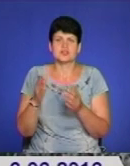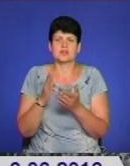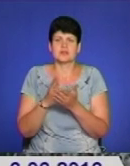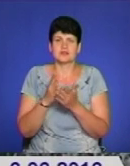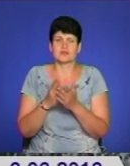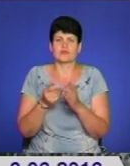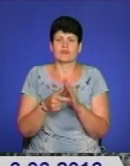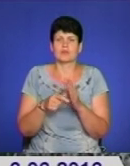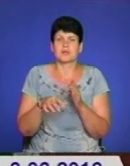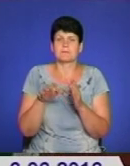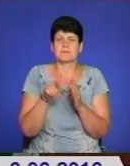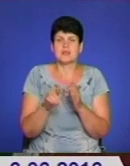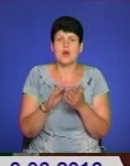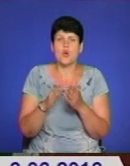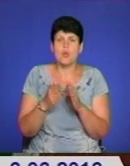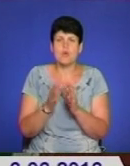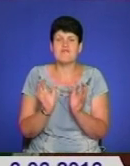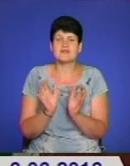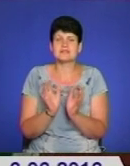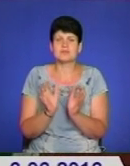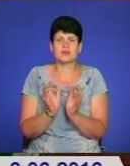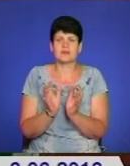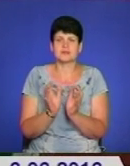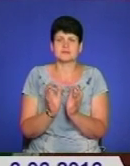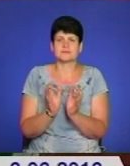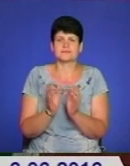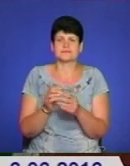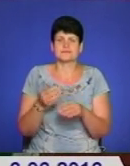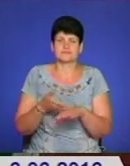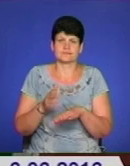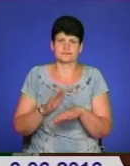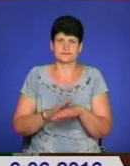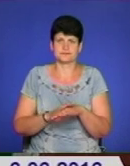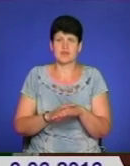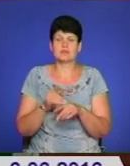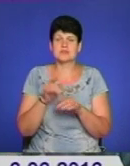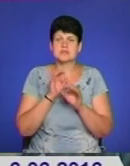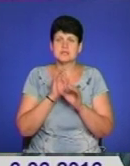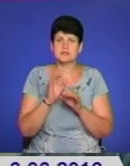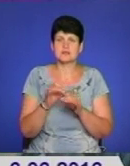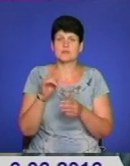пристосованому приміщенні, а умови їх зберігання далекі від ідеальних. Вони